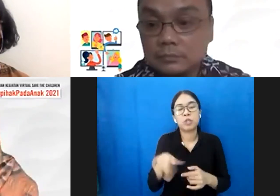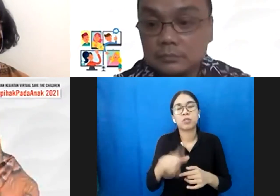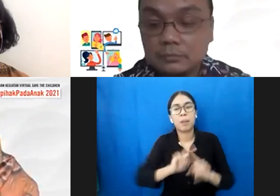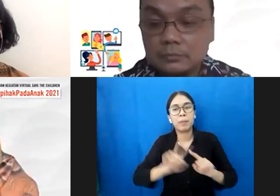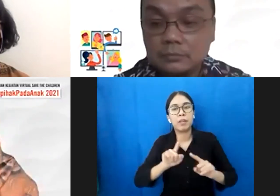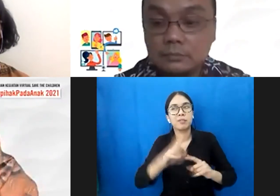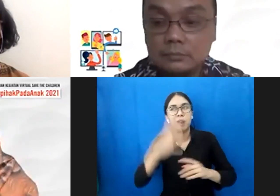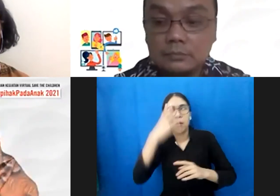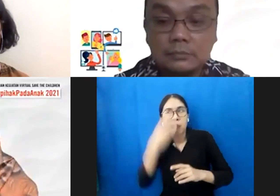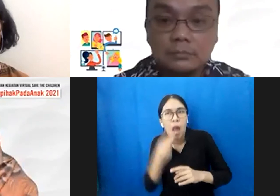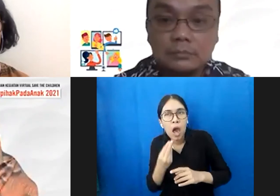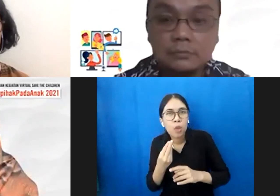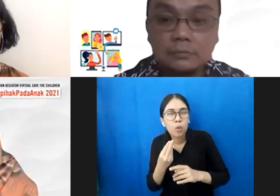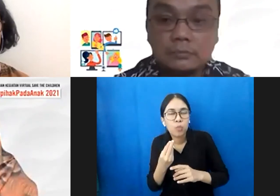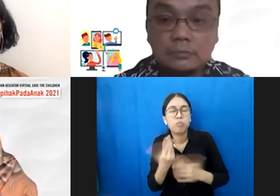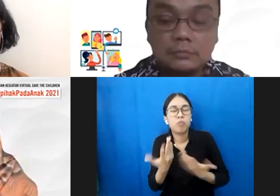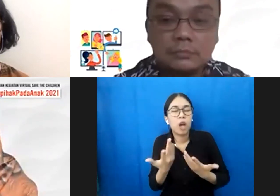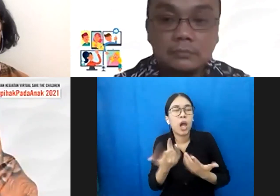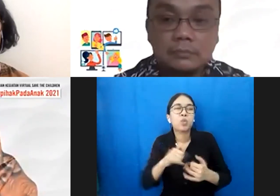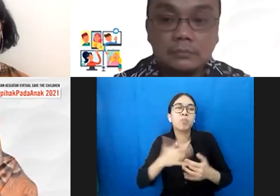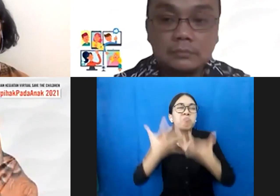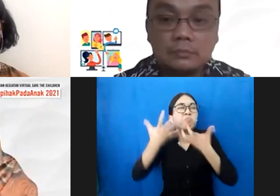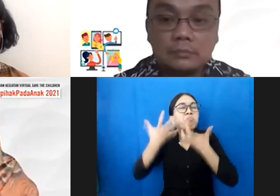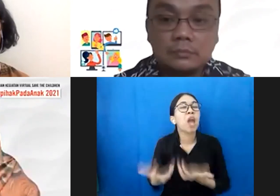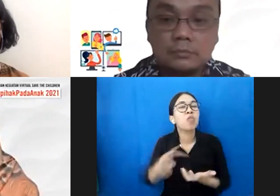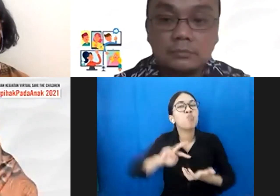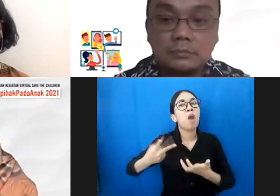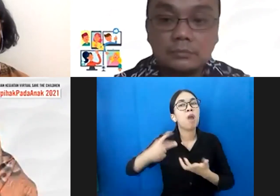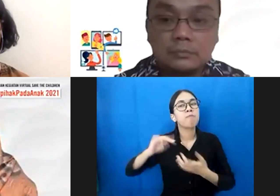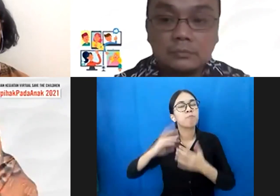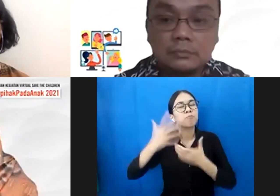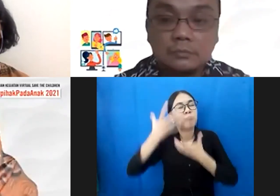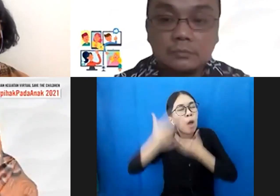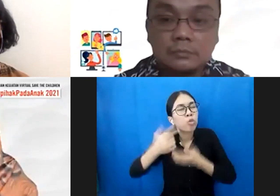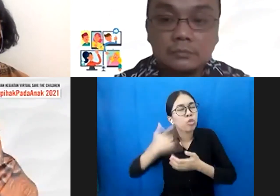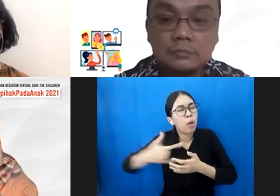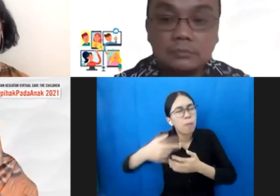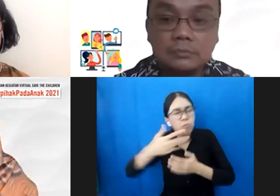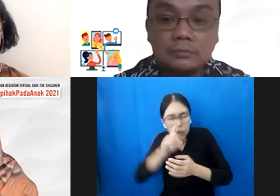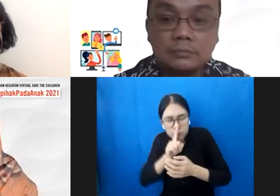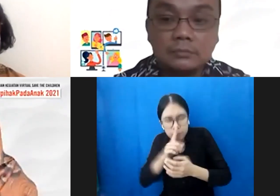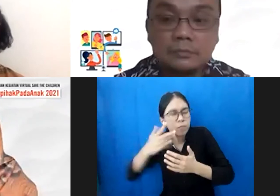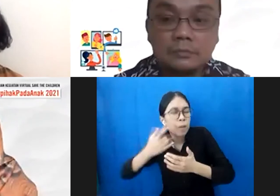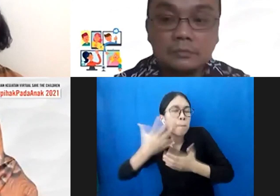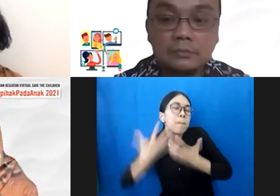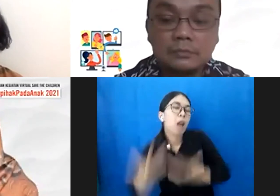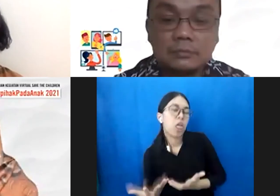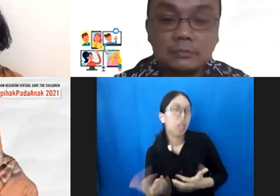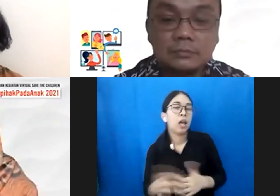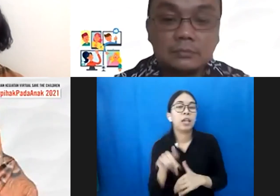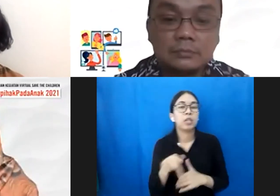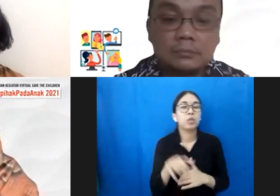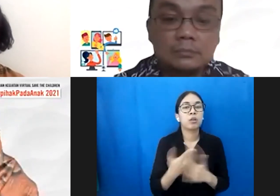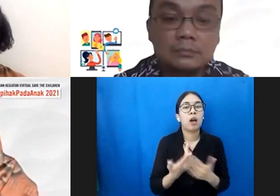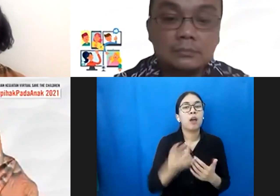Nah, di masa pandemi COVID ini kita terus melakukan upaya-upaya Mas Bram untuk menurunkan stigma, termasuk stigma terhadap tenaga